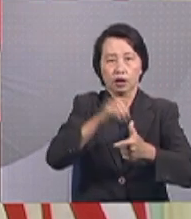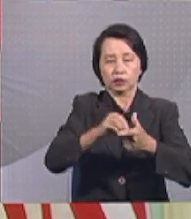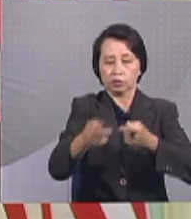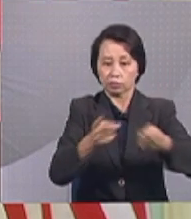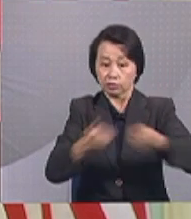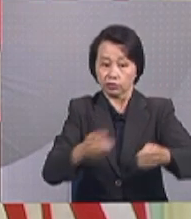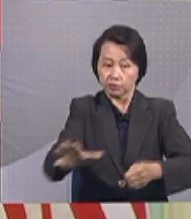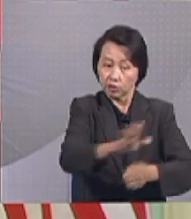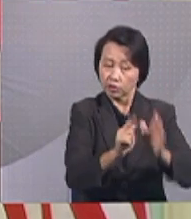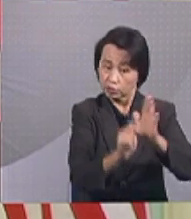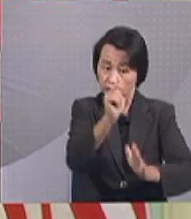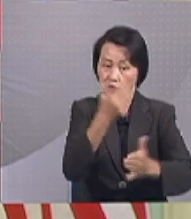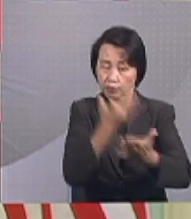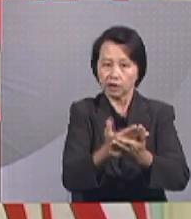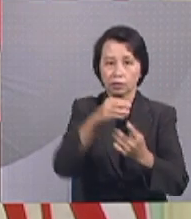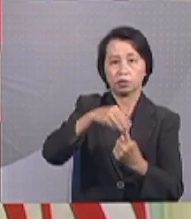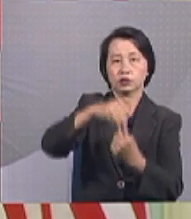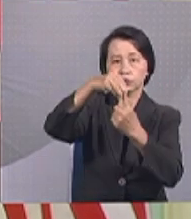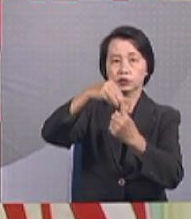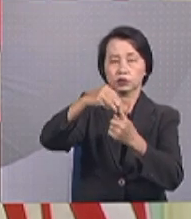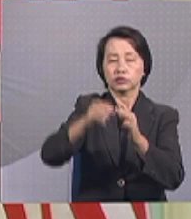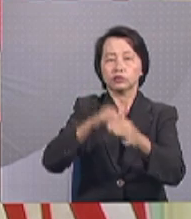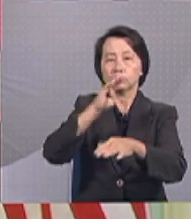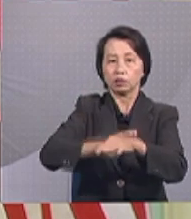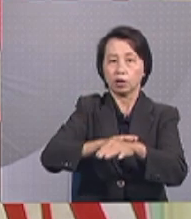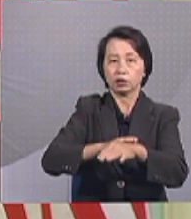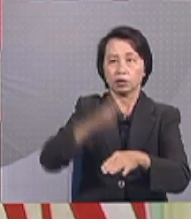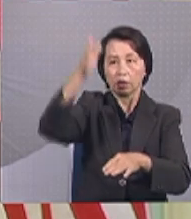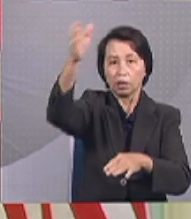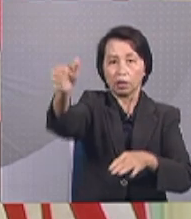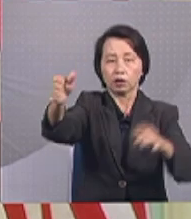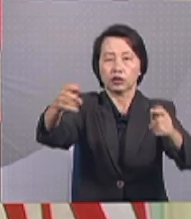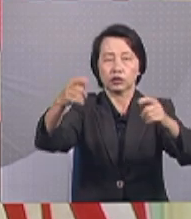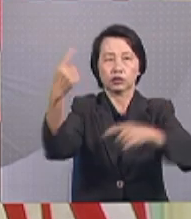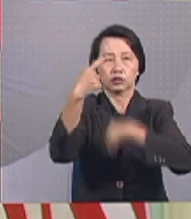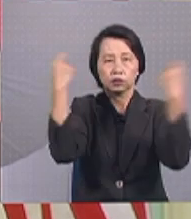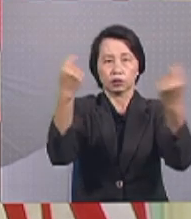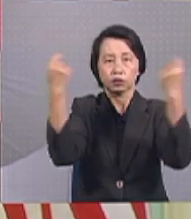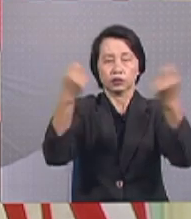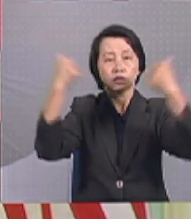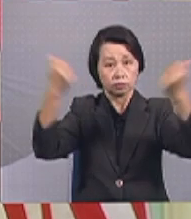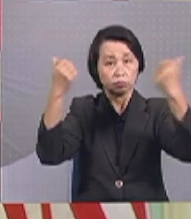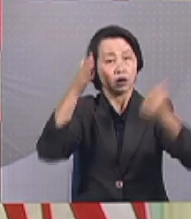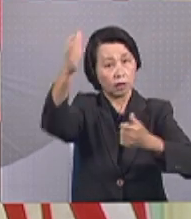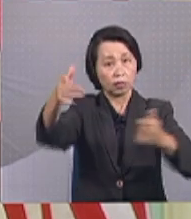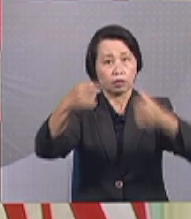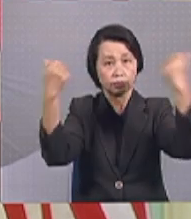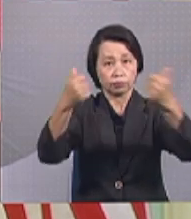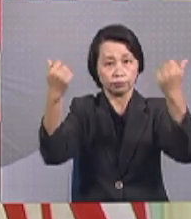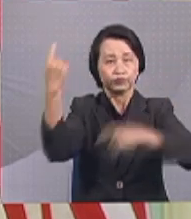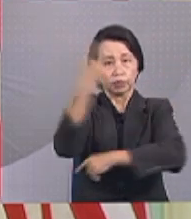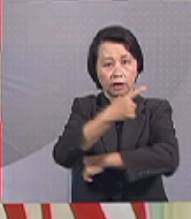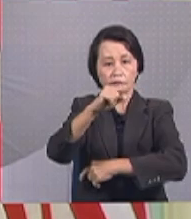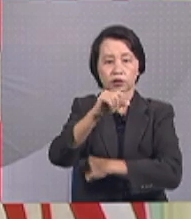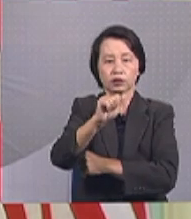yang tinggi khususnya ketika bakal menyambut hari perayaan Aidilfitri, hari